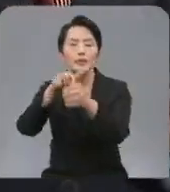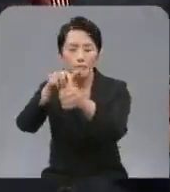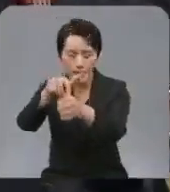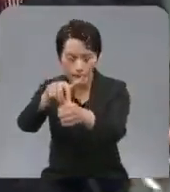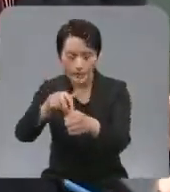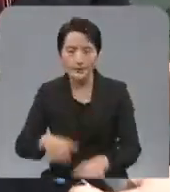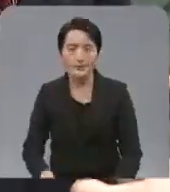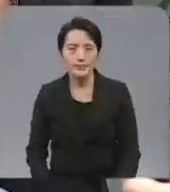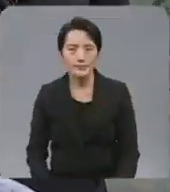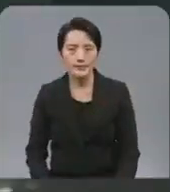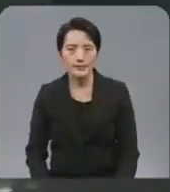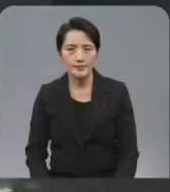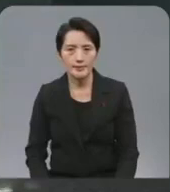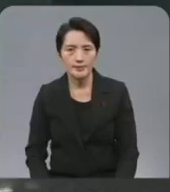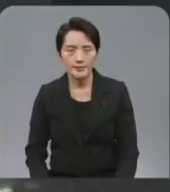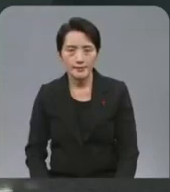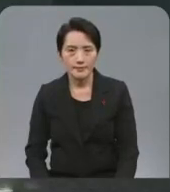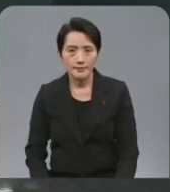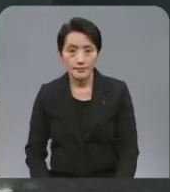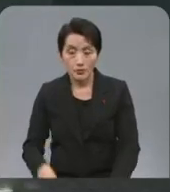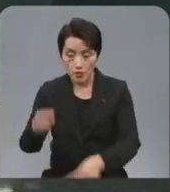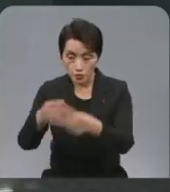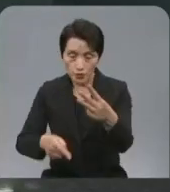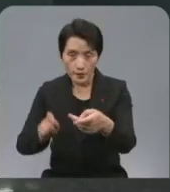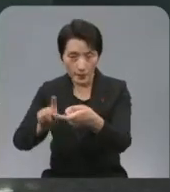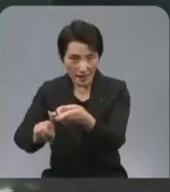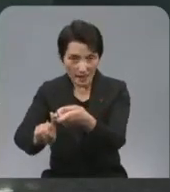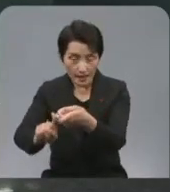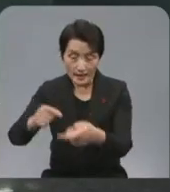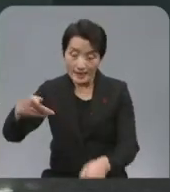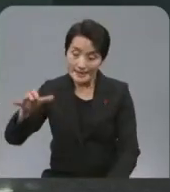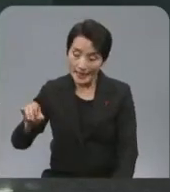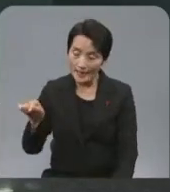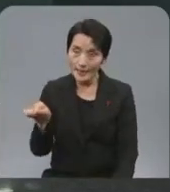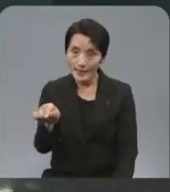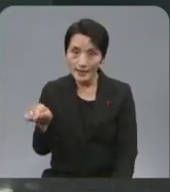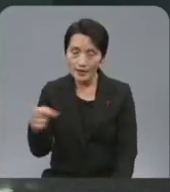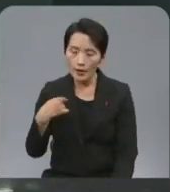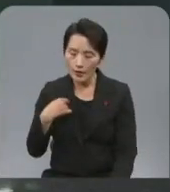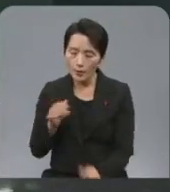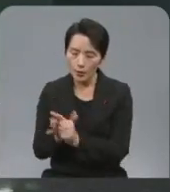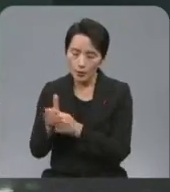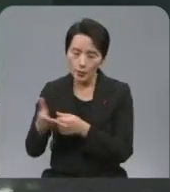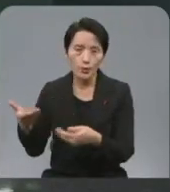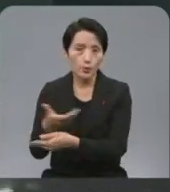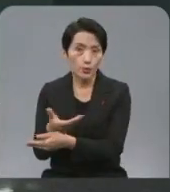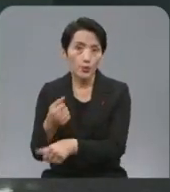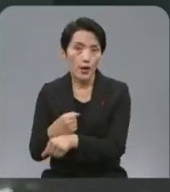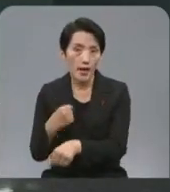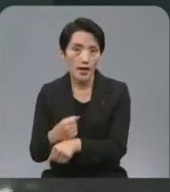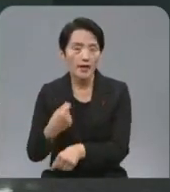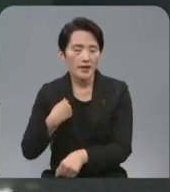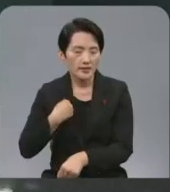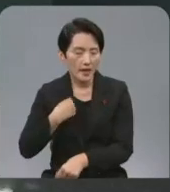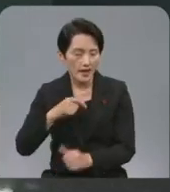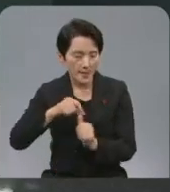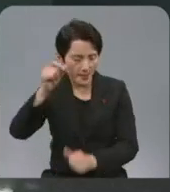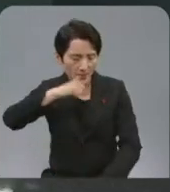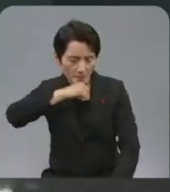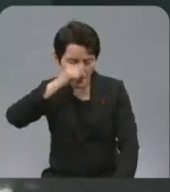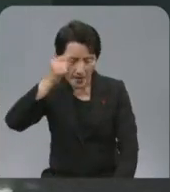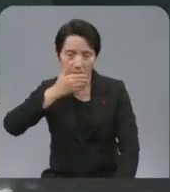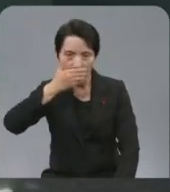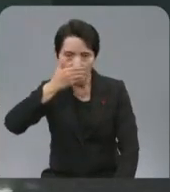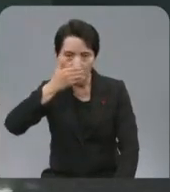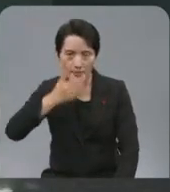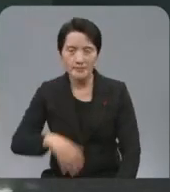президентских выборах поющие Народная партия которую он возглавлял объединилась в партии сила народа после и Победы